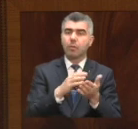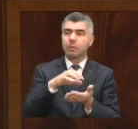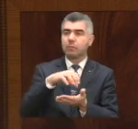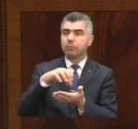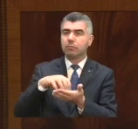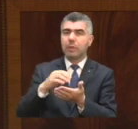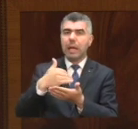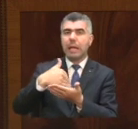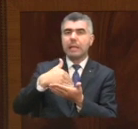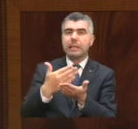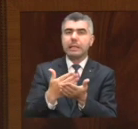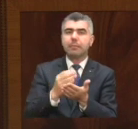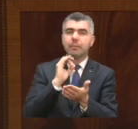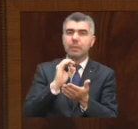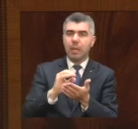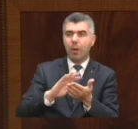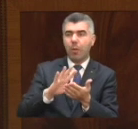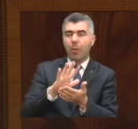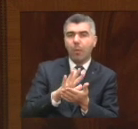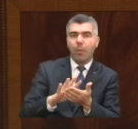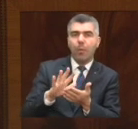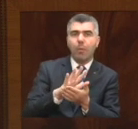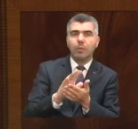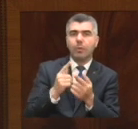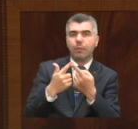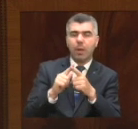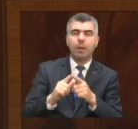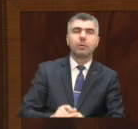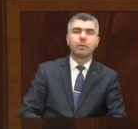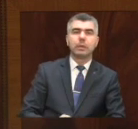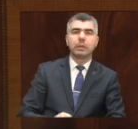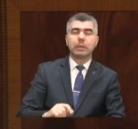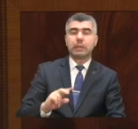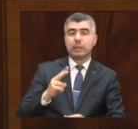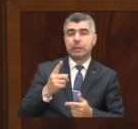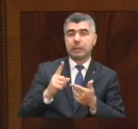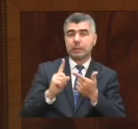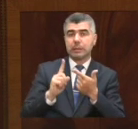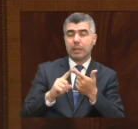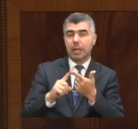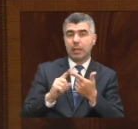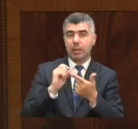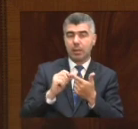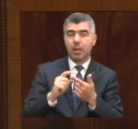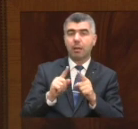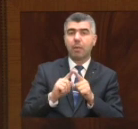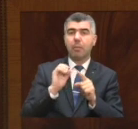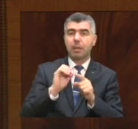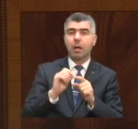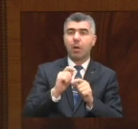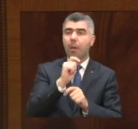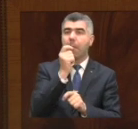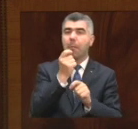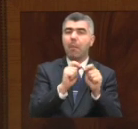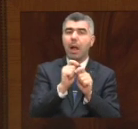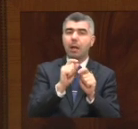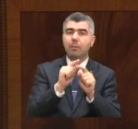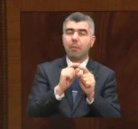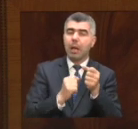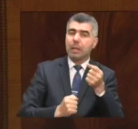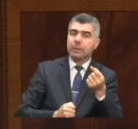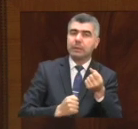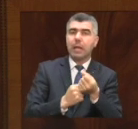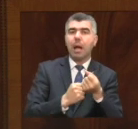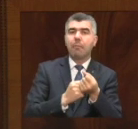الجديد واختصاصات المخوله لباقي المتدخنين ثانيا تعزيز دور الوكاله الحضاريه فيما يخص الدعم الفرص الاستثمار